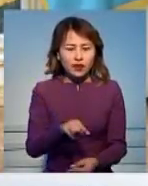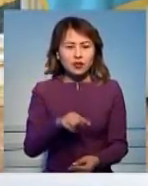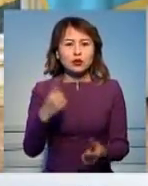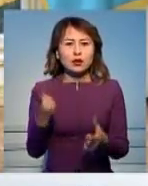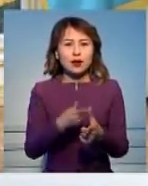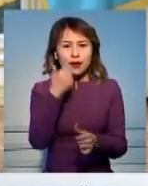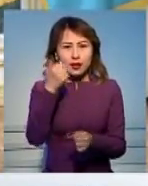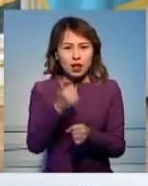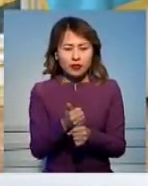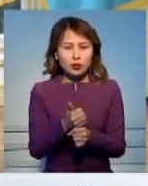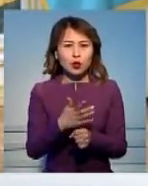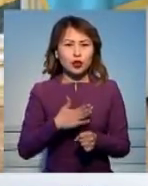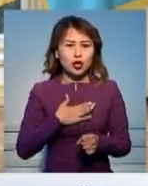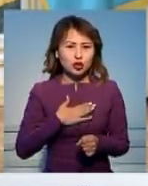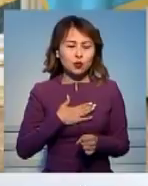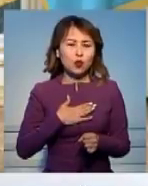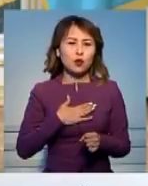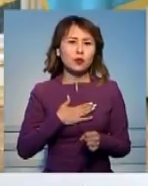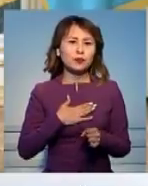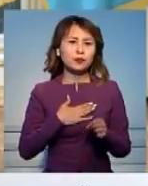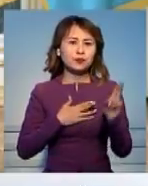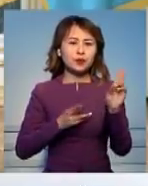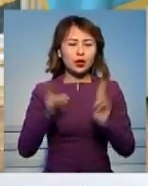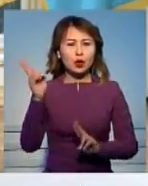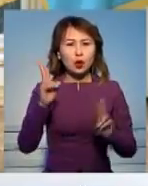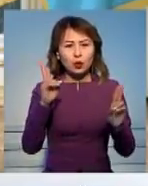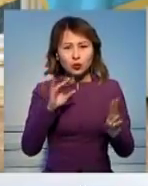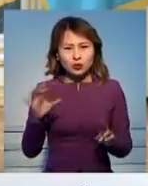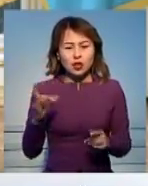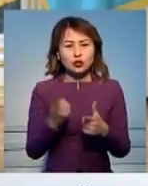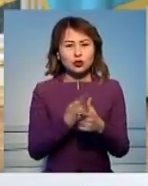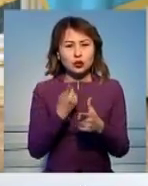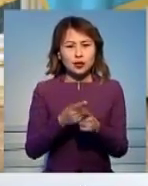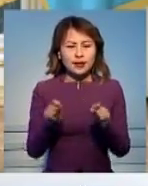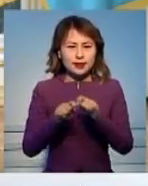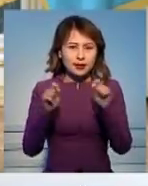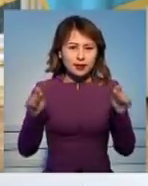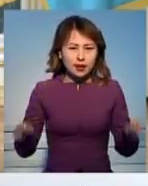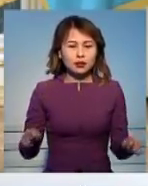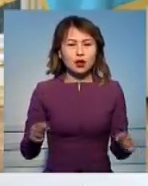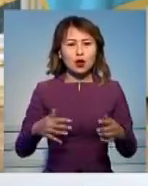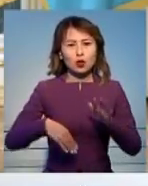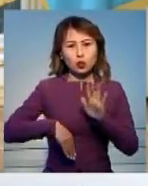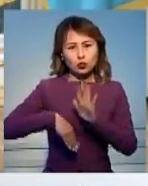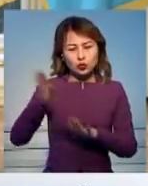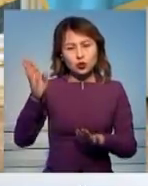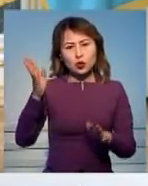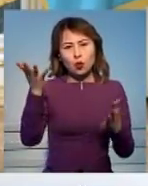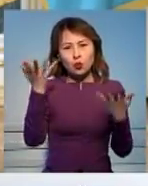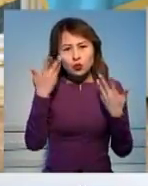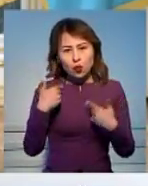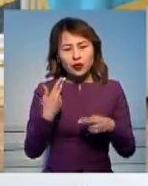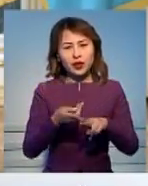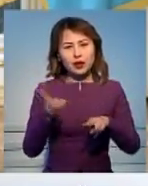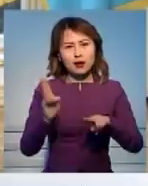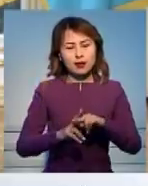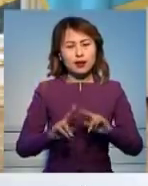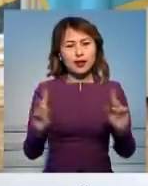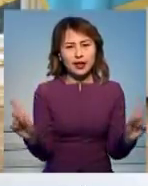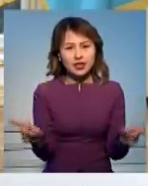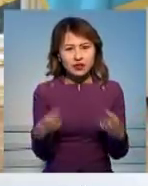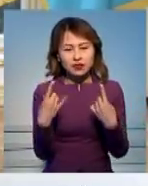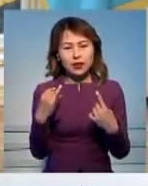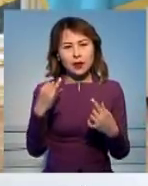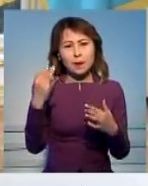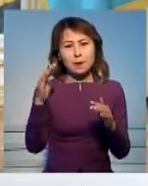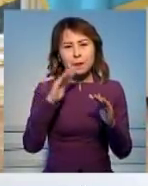главному нашему стратегическому курсу – создать максимально благоприятные условия для развития и